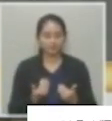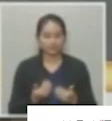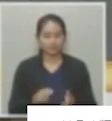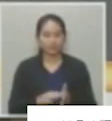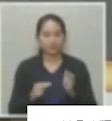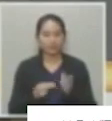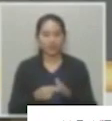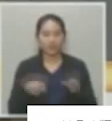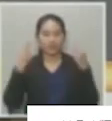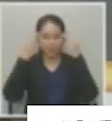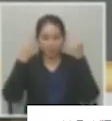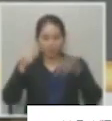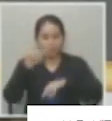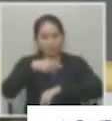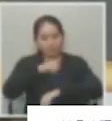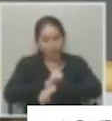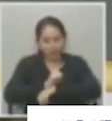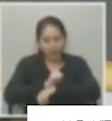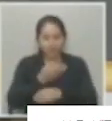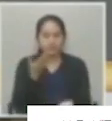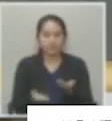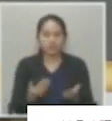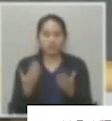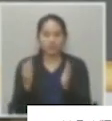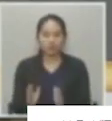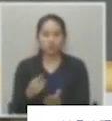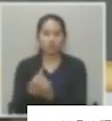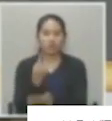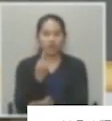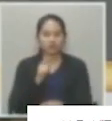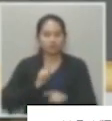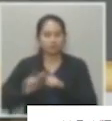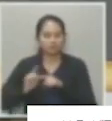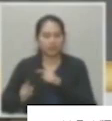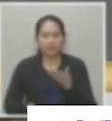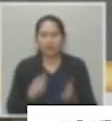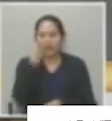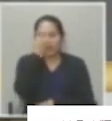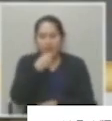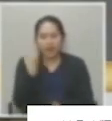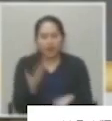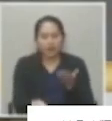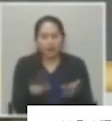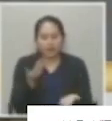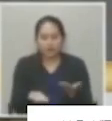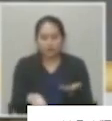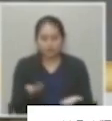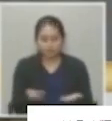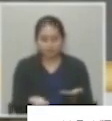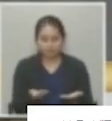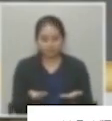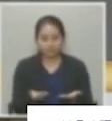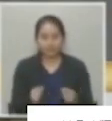นตรีเป็นประธานสภาหรือเป็นผู้มาชี้แจงเป็นกฤษฎีกาเป็นใครก็ตามนะครับในเว